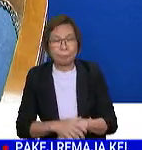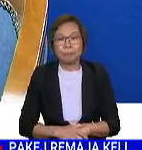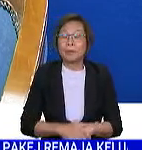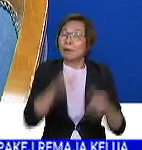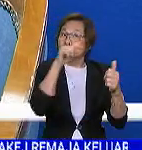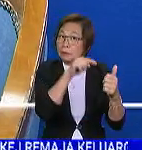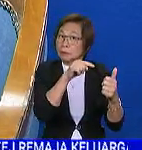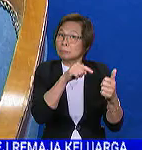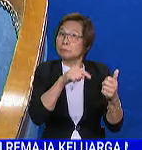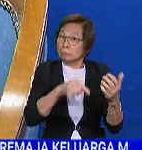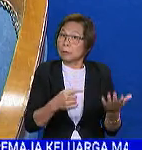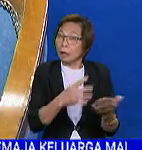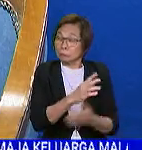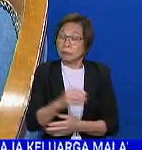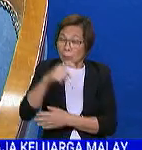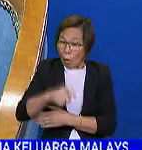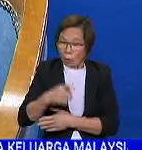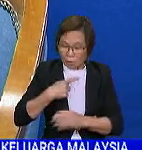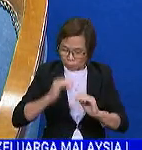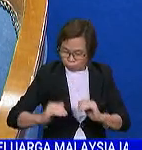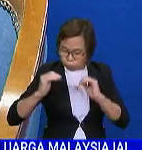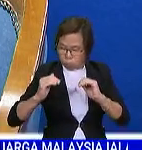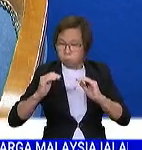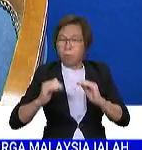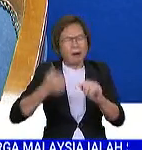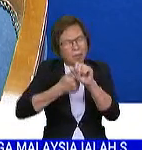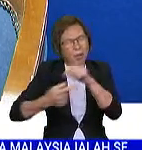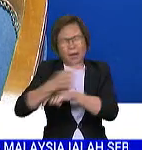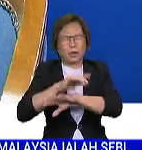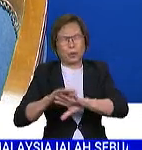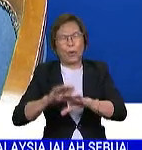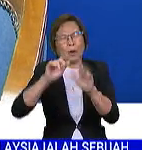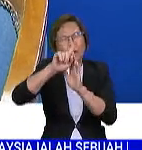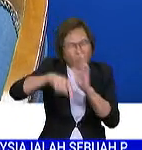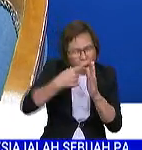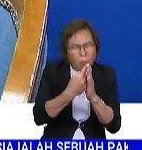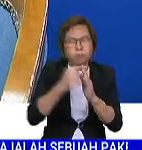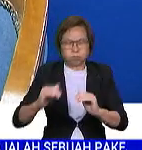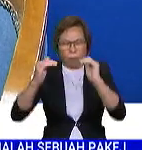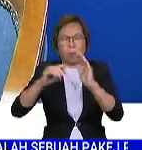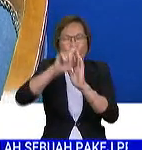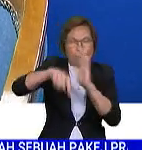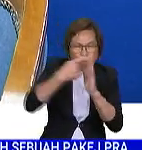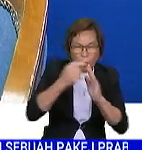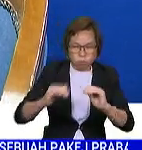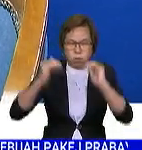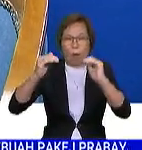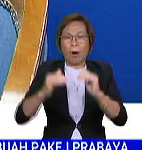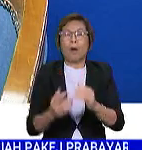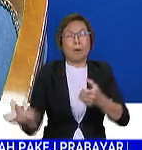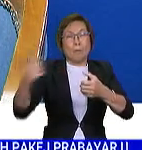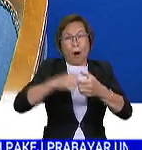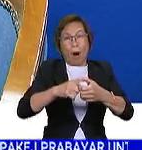ini perlu kita kemaskini bukan setiap hari tapi setiap jam. Every hour we are getting news and information about